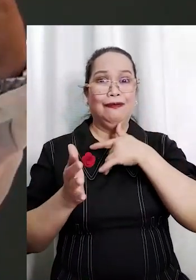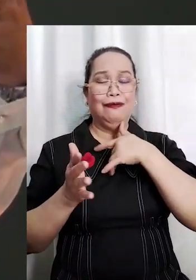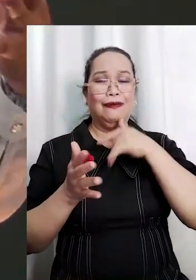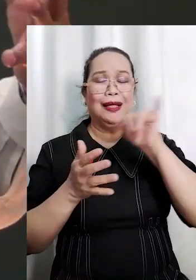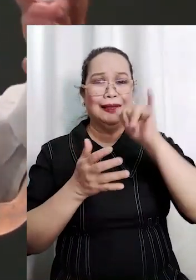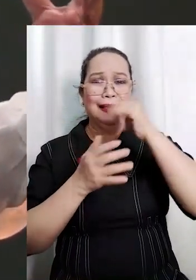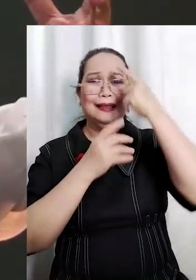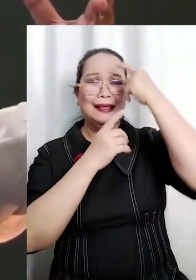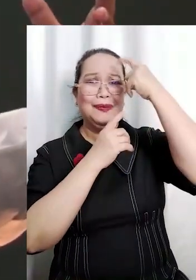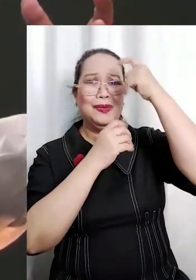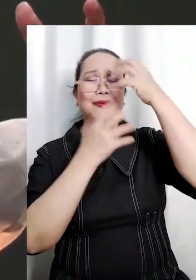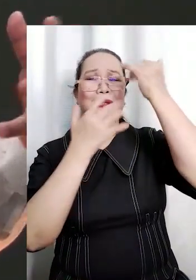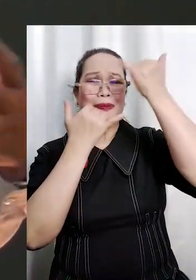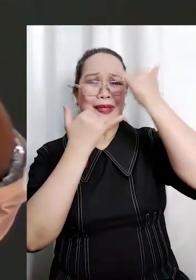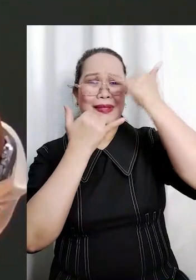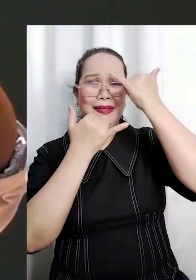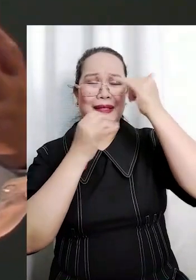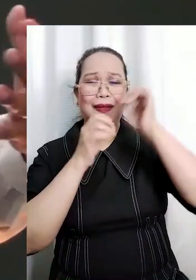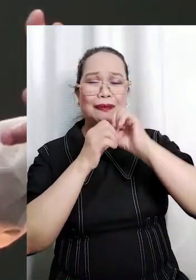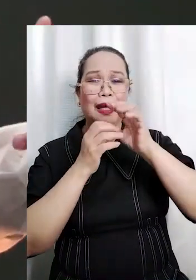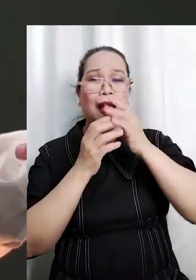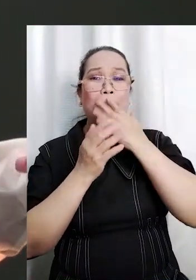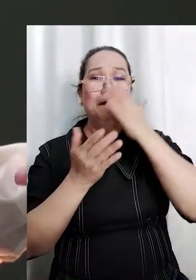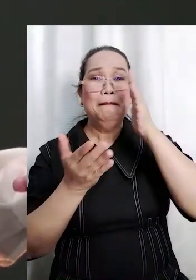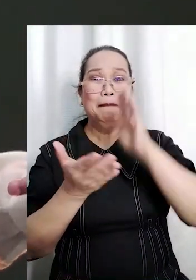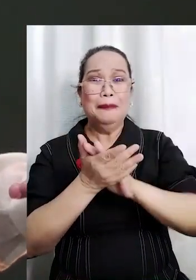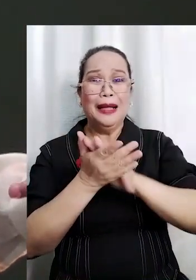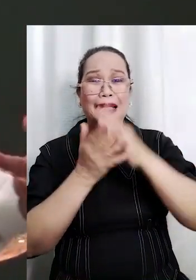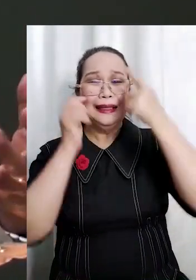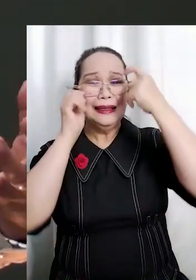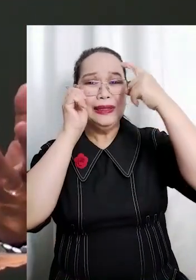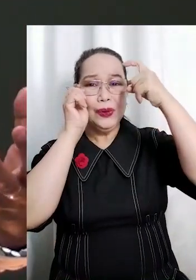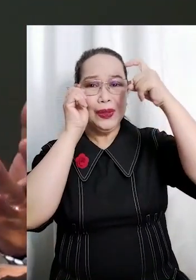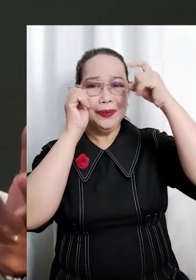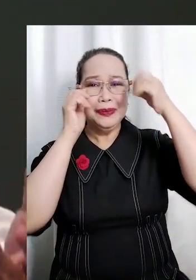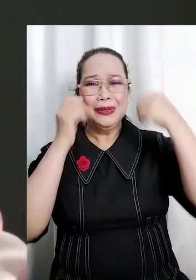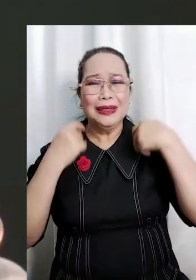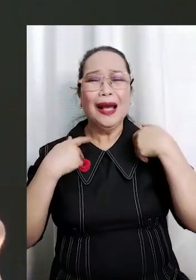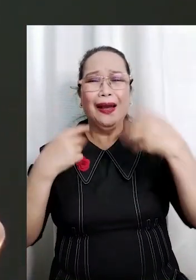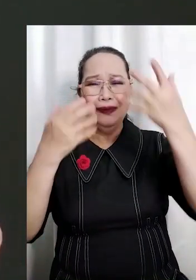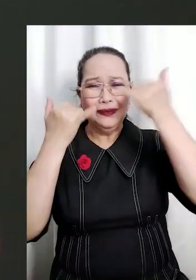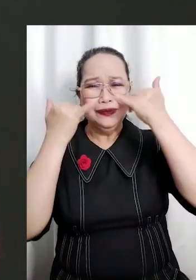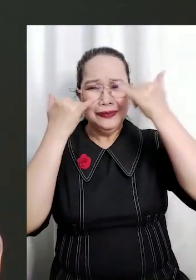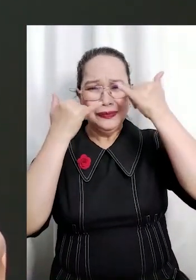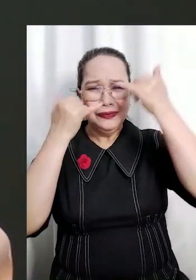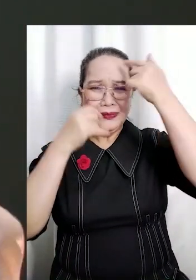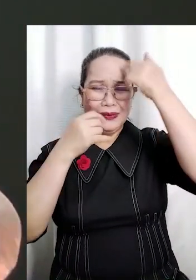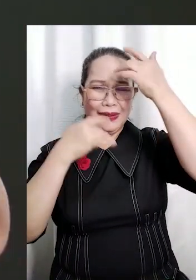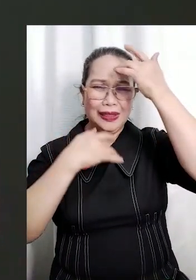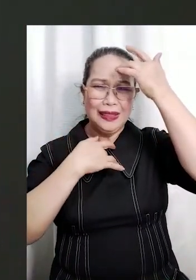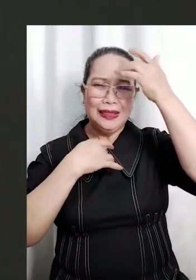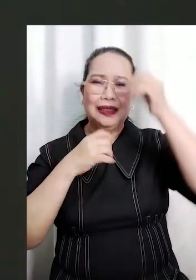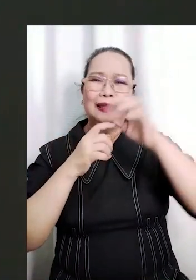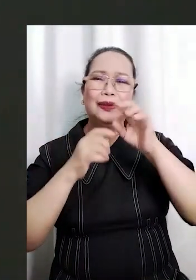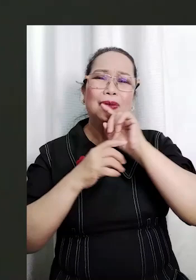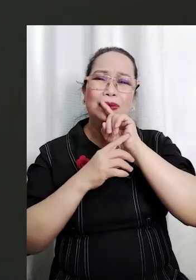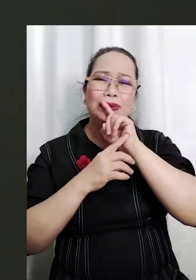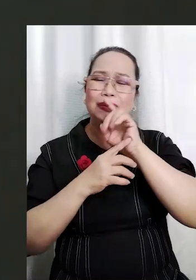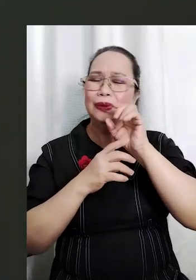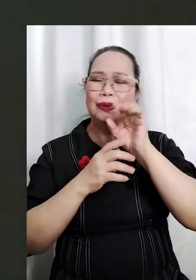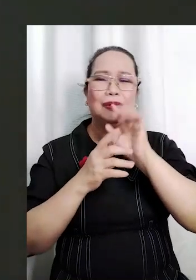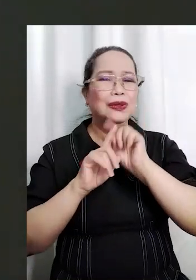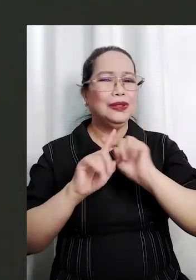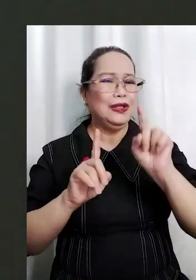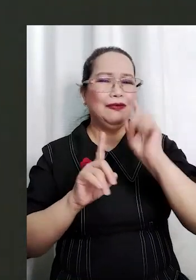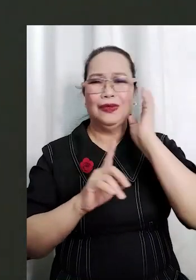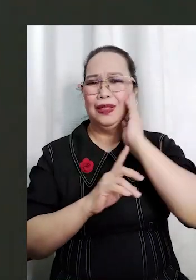yung panaginip, nandun pa rin. Yung bangungot, yung masamang panaginip, parang nandun pa rin. Ibang klase yung naging karanasan